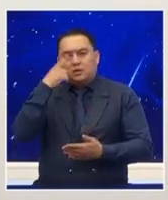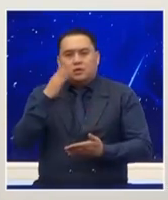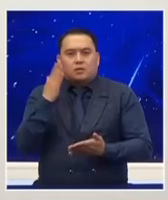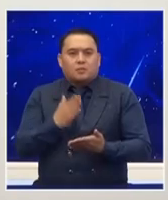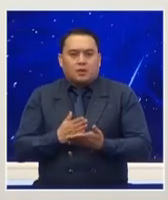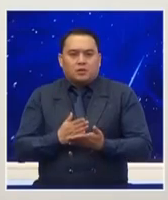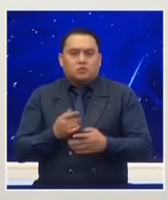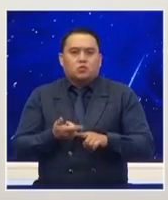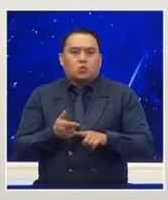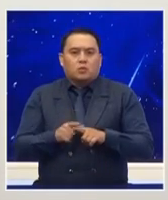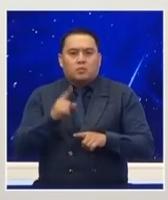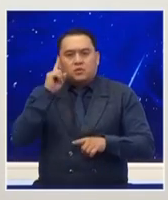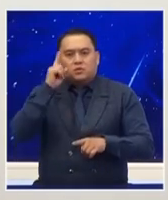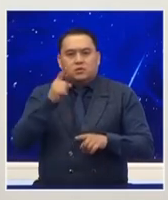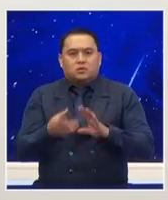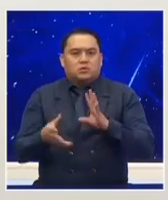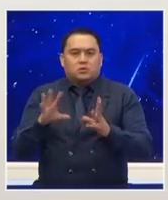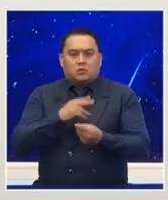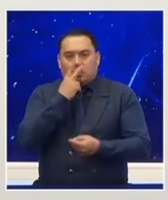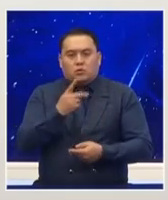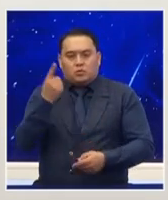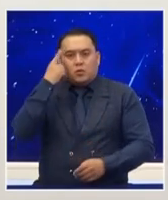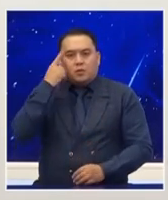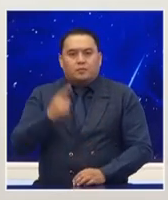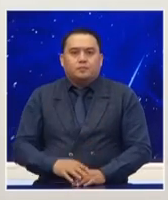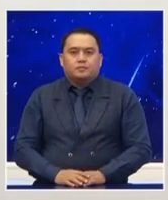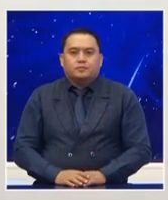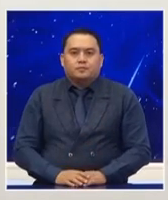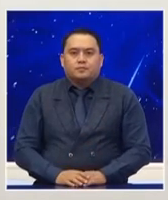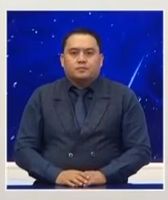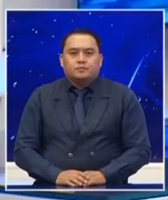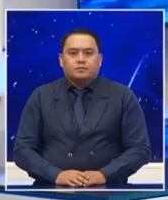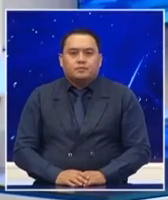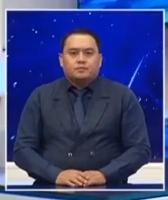көп. Сондықтан бір жылдан кейін нәтижесін көресіздер деп ойлаймыз.